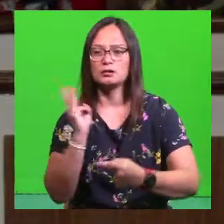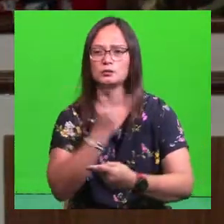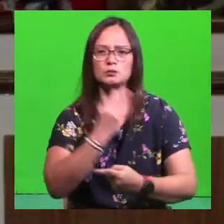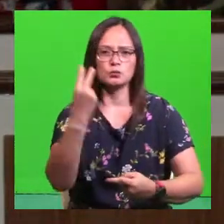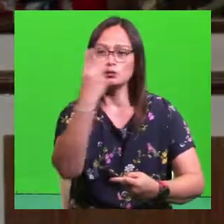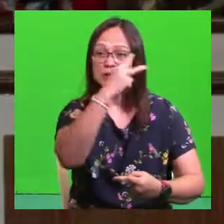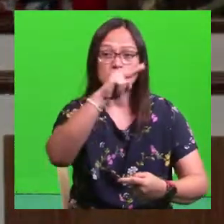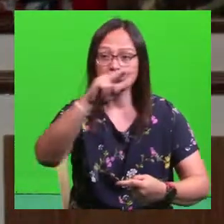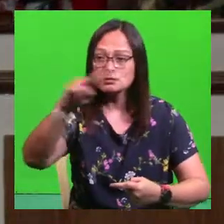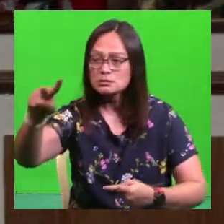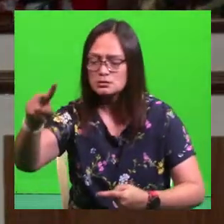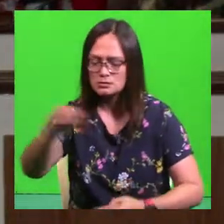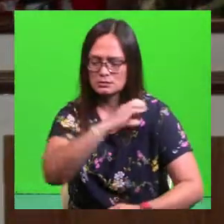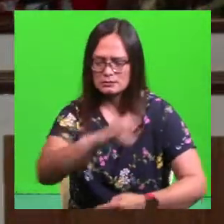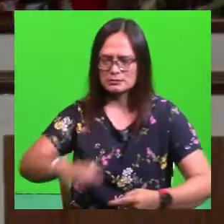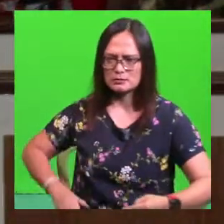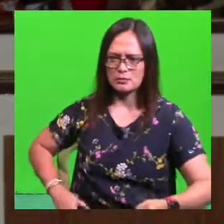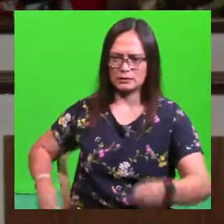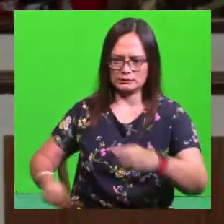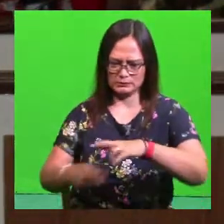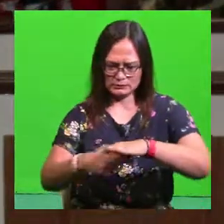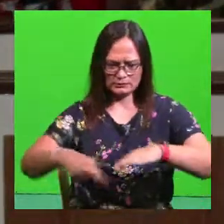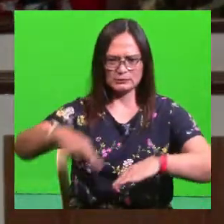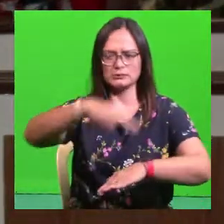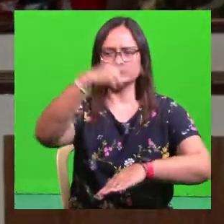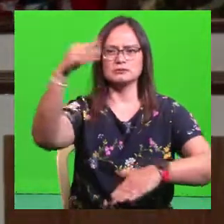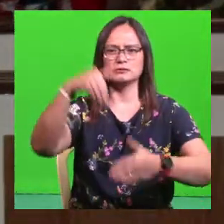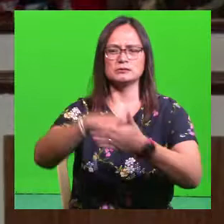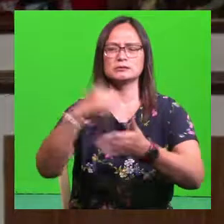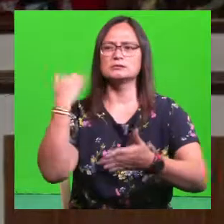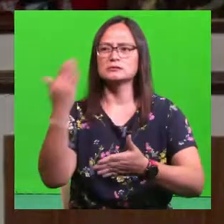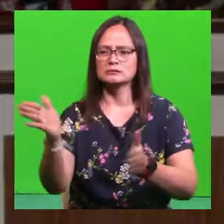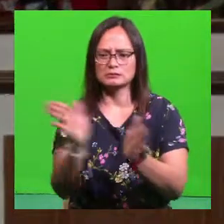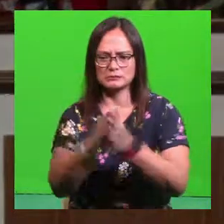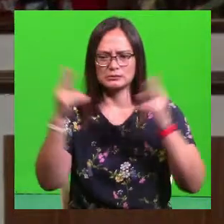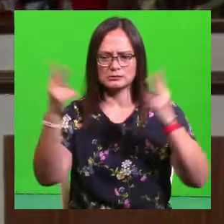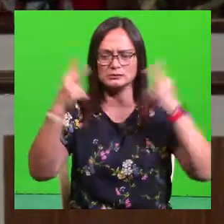over sin, victorious over death, and